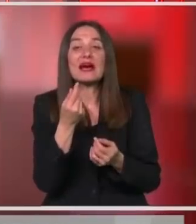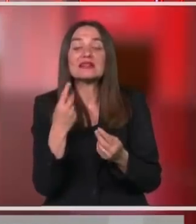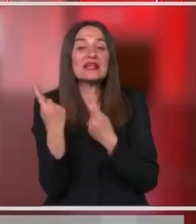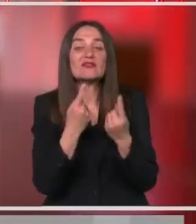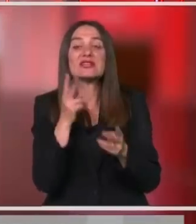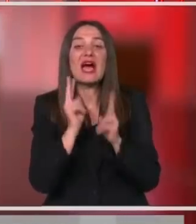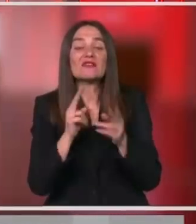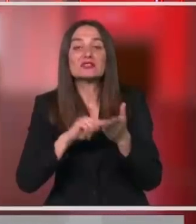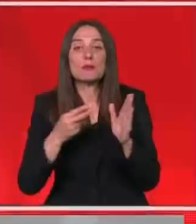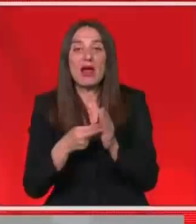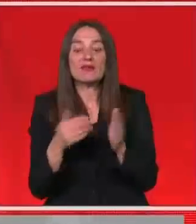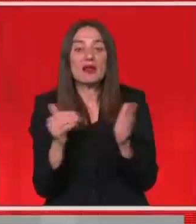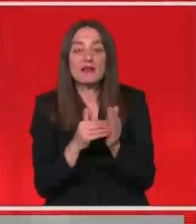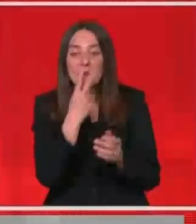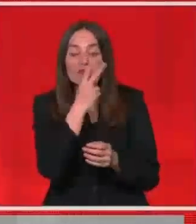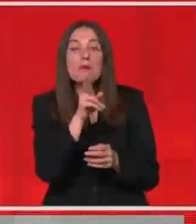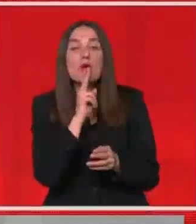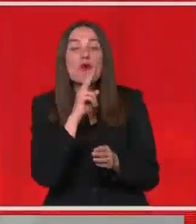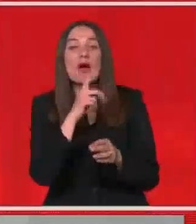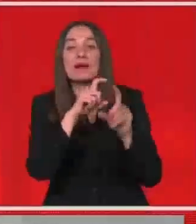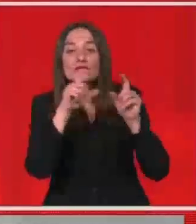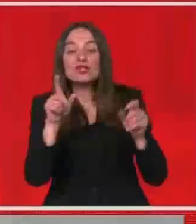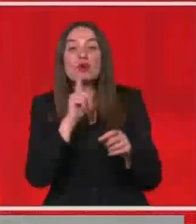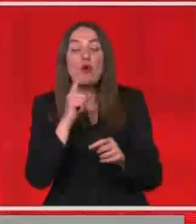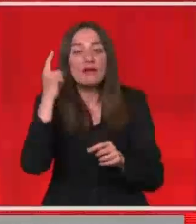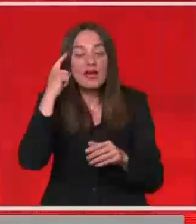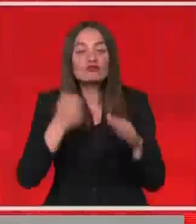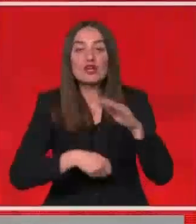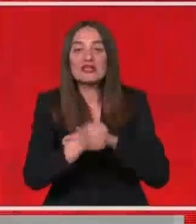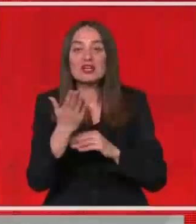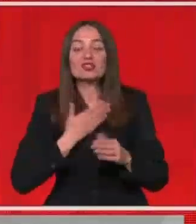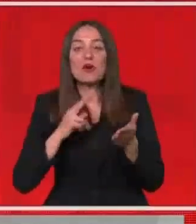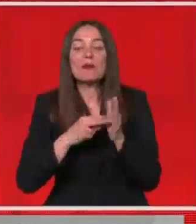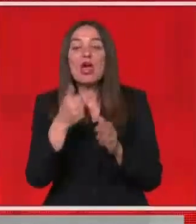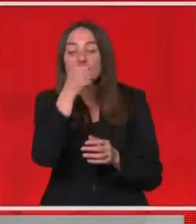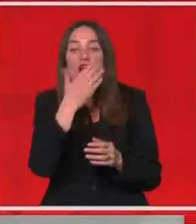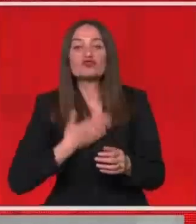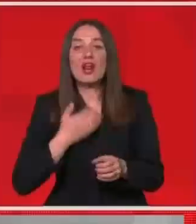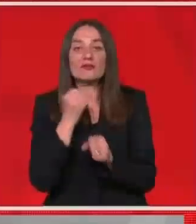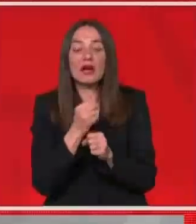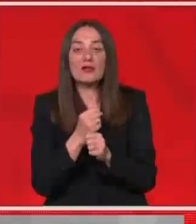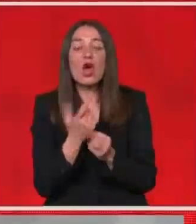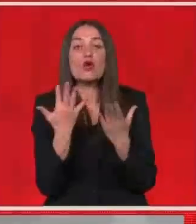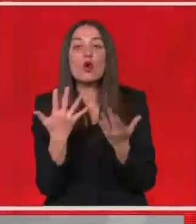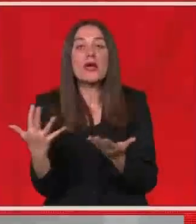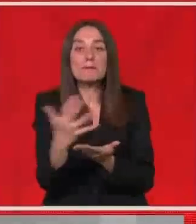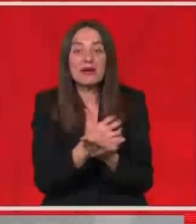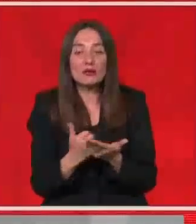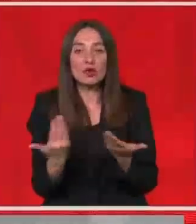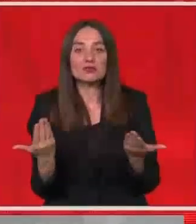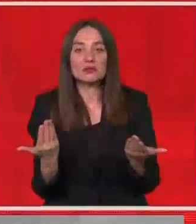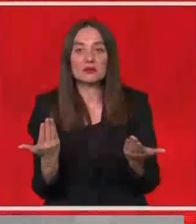planovi. Dakle, treba da vidimo koja preduzeća i na koji način izlaze sa svojim planovima, šta žele da rade, koliki je prinos